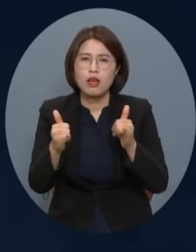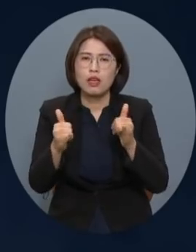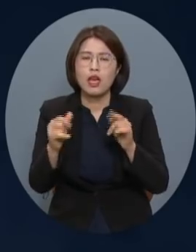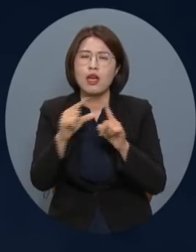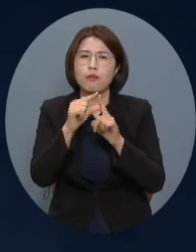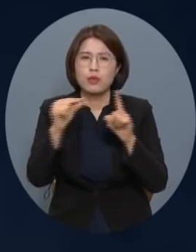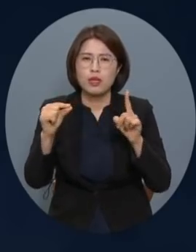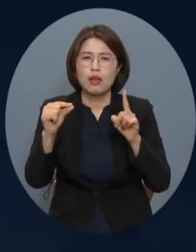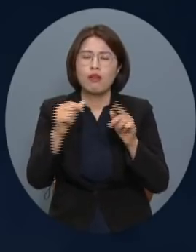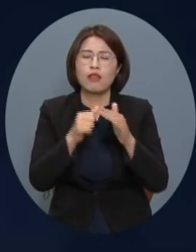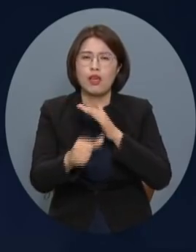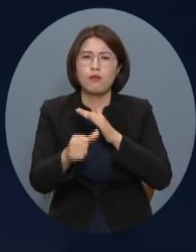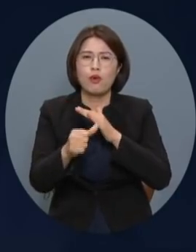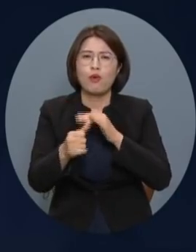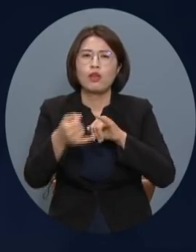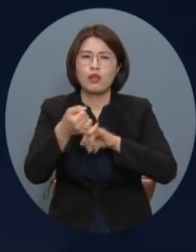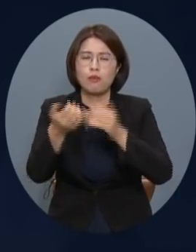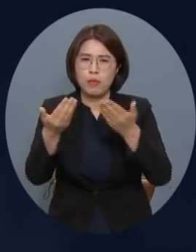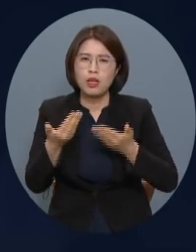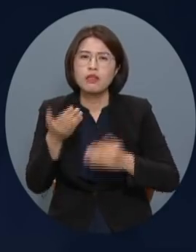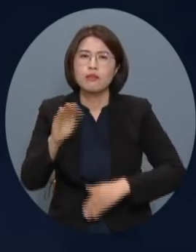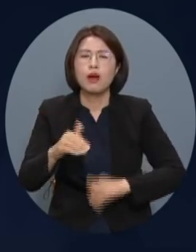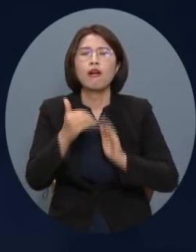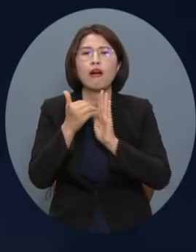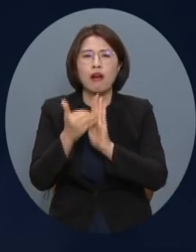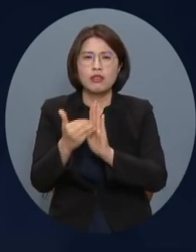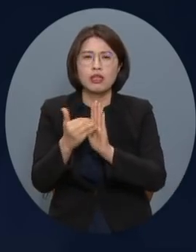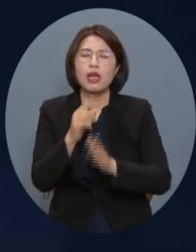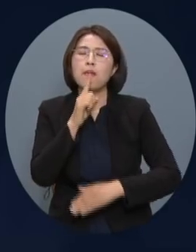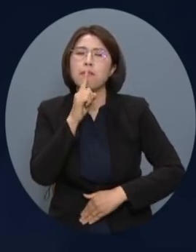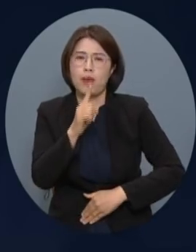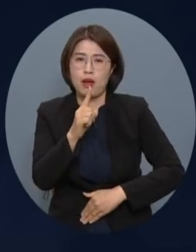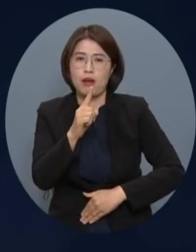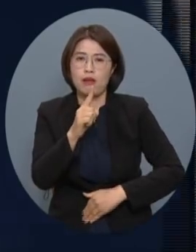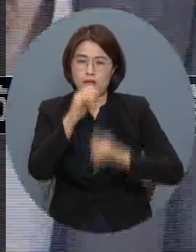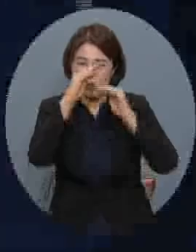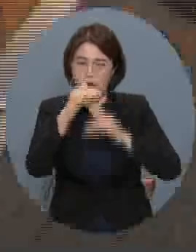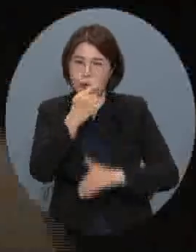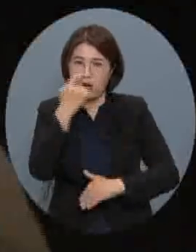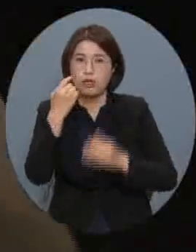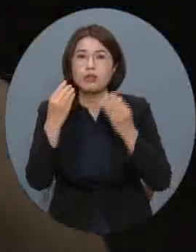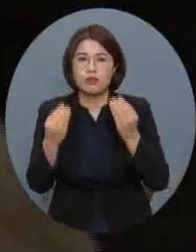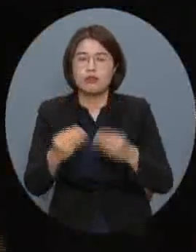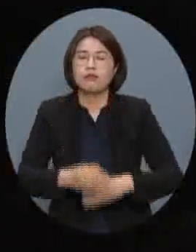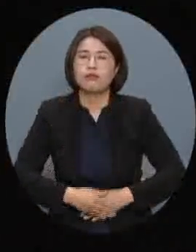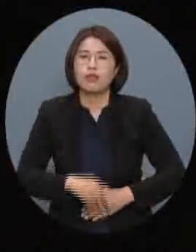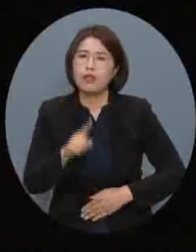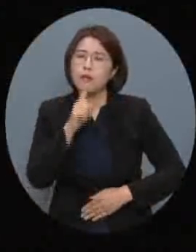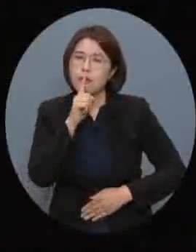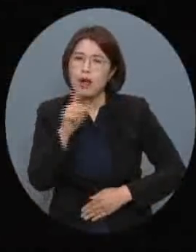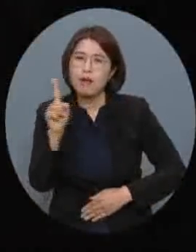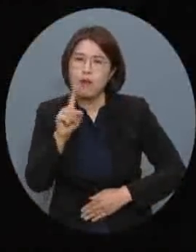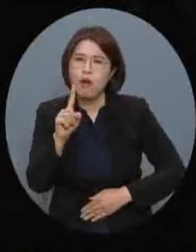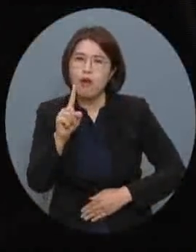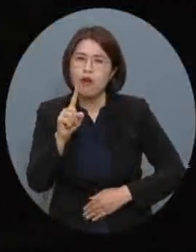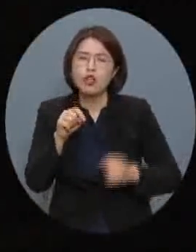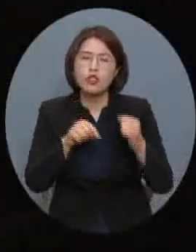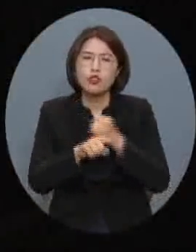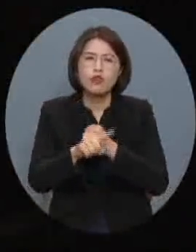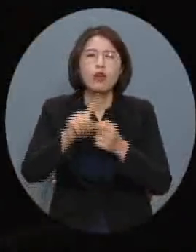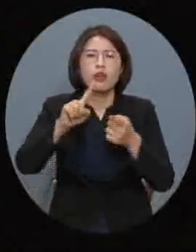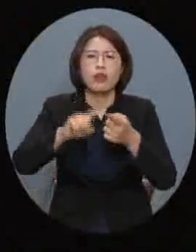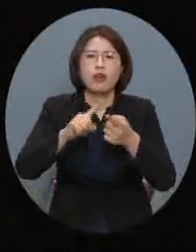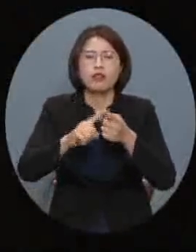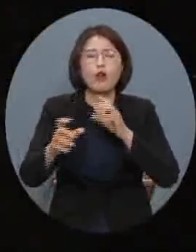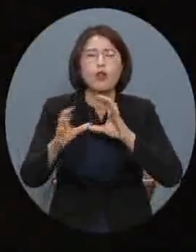자리를 보장받았지만 거절했다는 말까지 한 사실을 취재진이 확인했습니다. 이런 발언은 그 배경을 두고 논란이